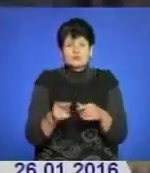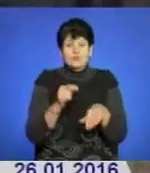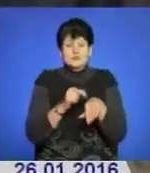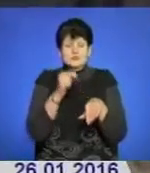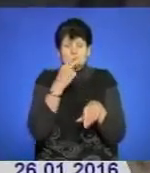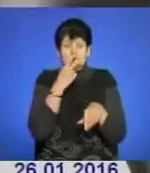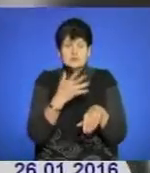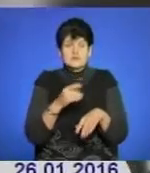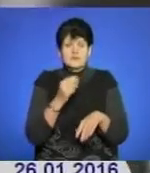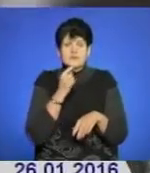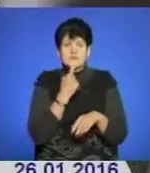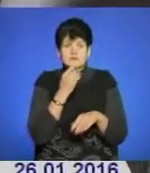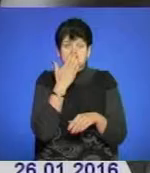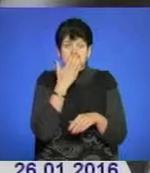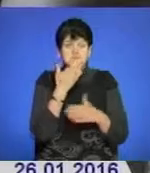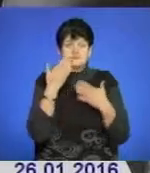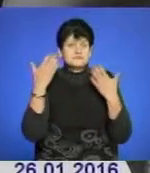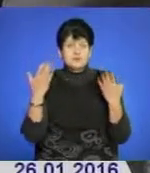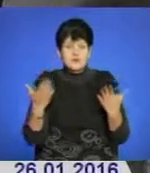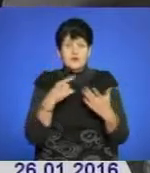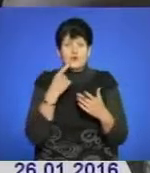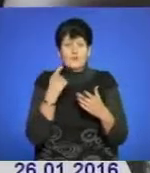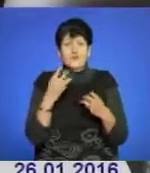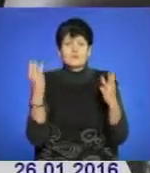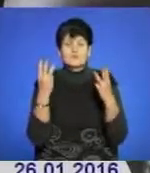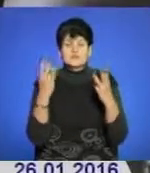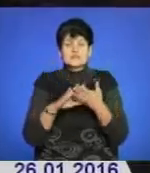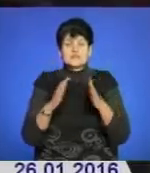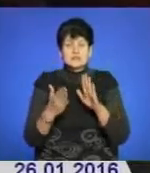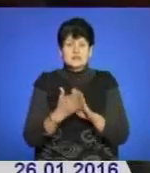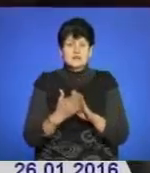важко, повідомляє прес-служба управління Державної служби з надзвичайних ситуацій України в області.